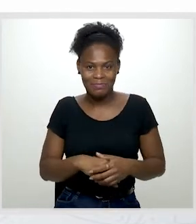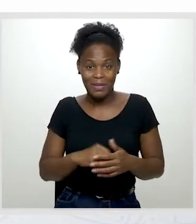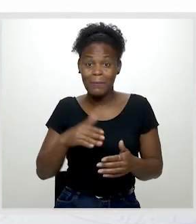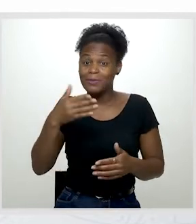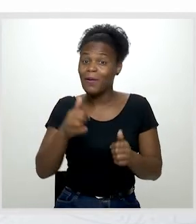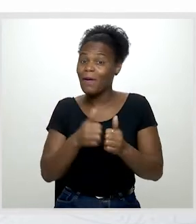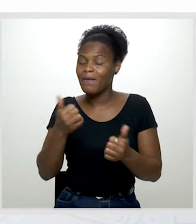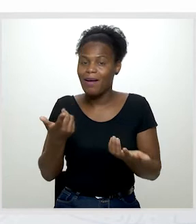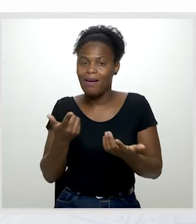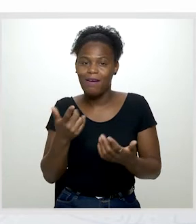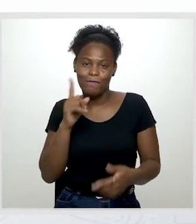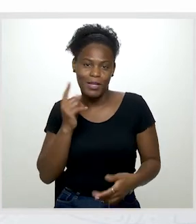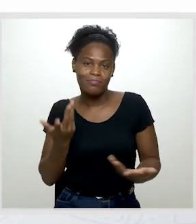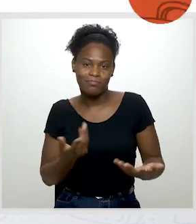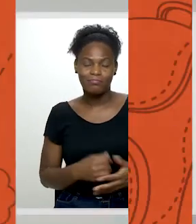Surtout avec les filles.